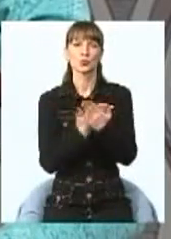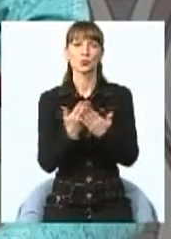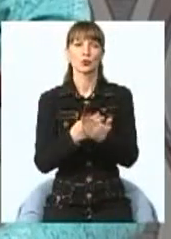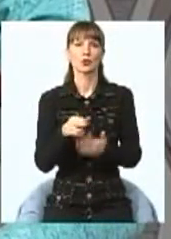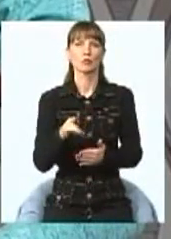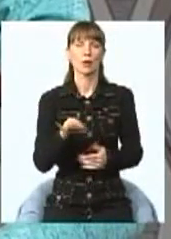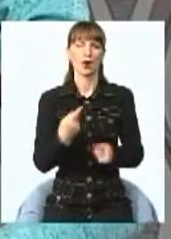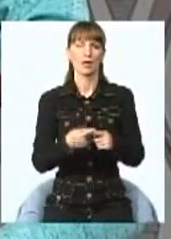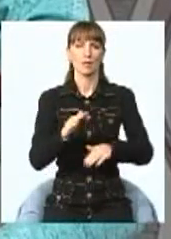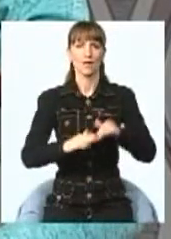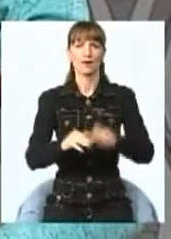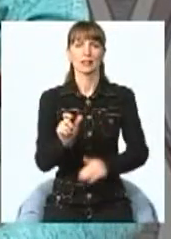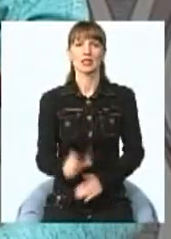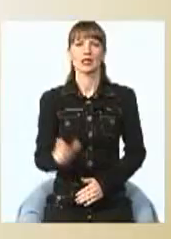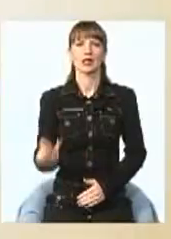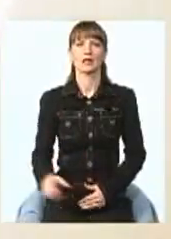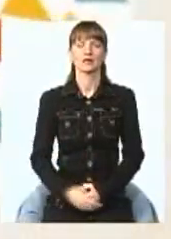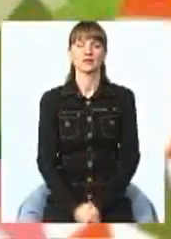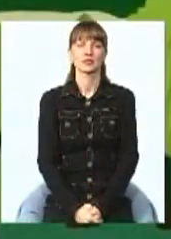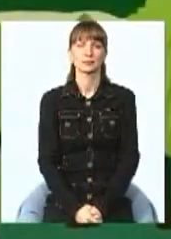цих професіоналів.